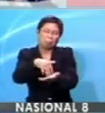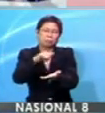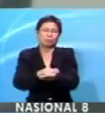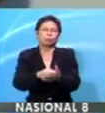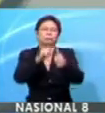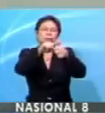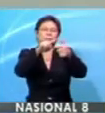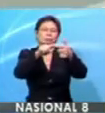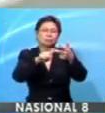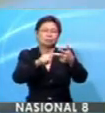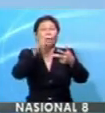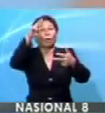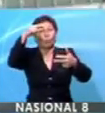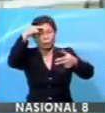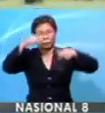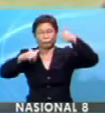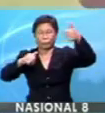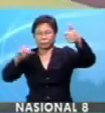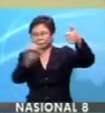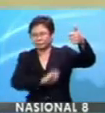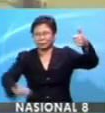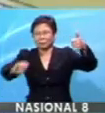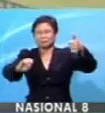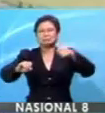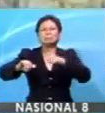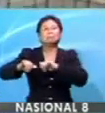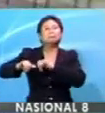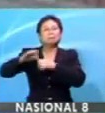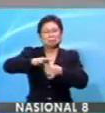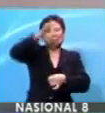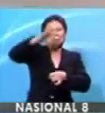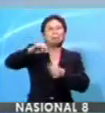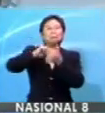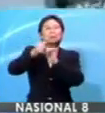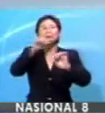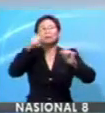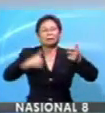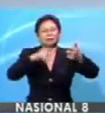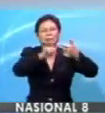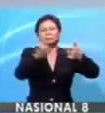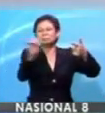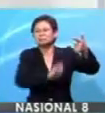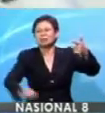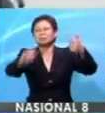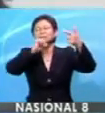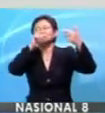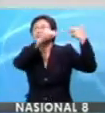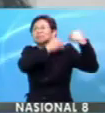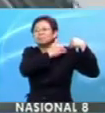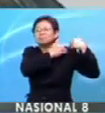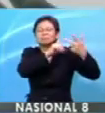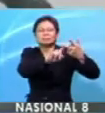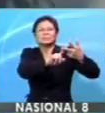itu faktor pertama tiada titik persamaan aspirasi sukan kedua tiada kebertanggungjawaban